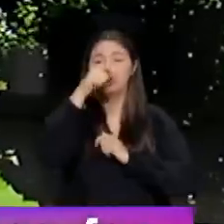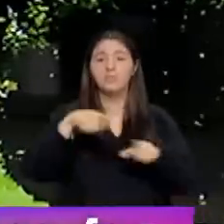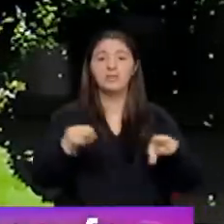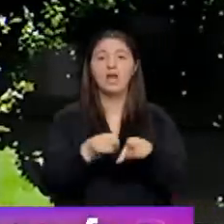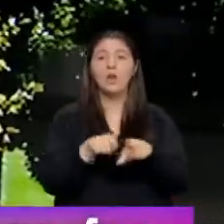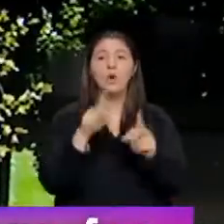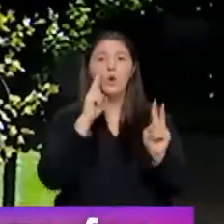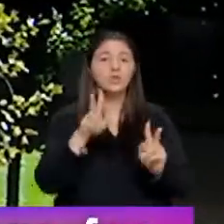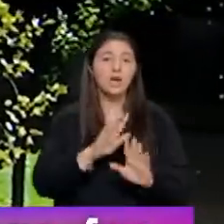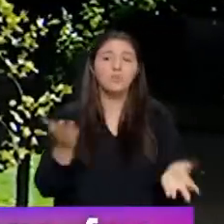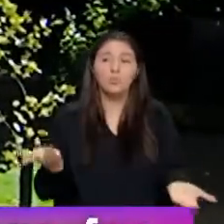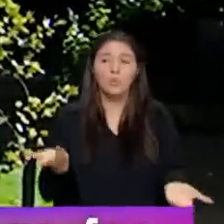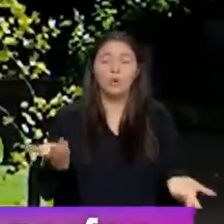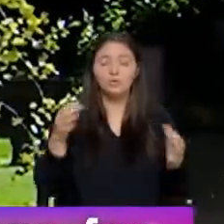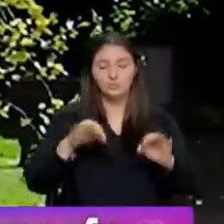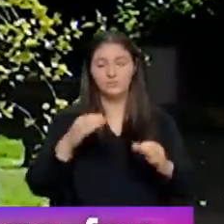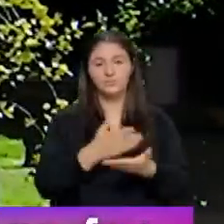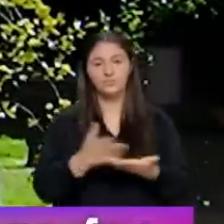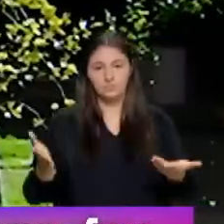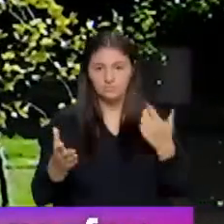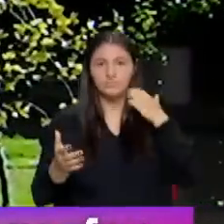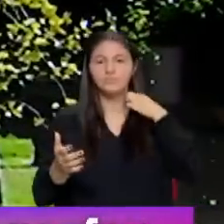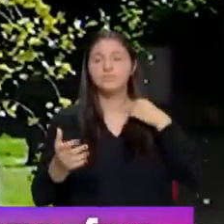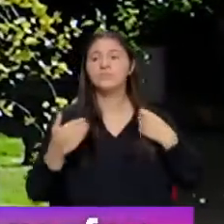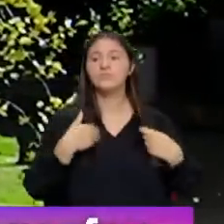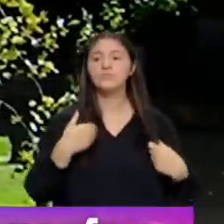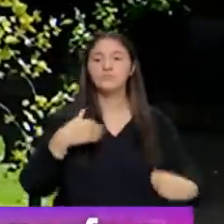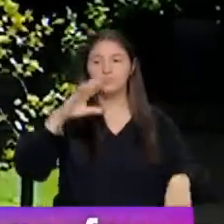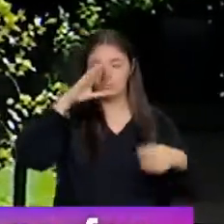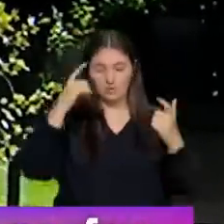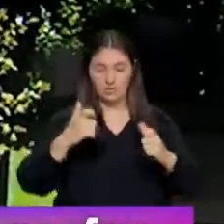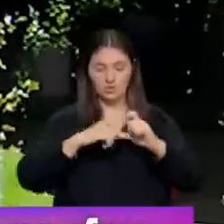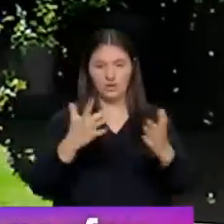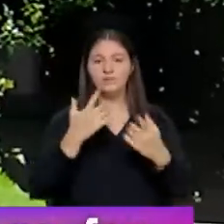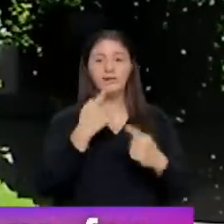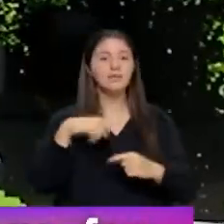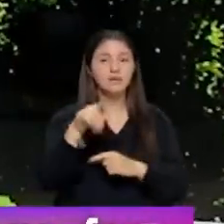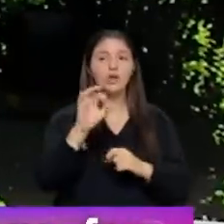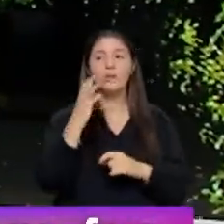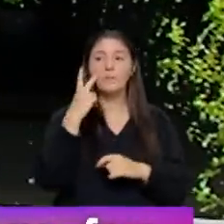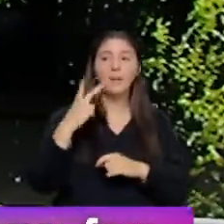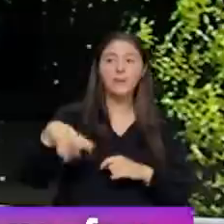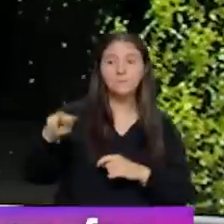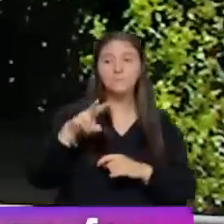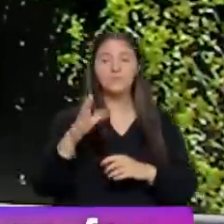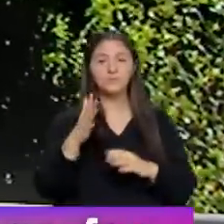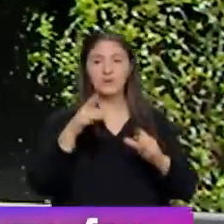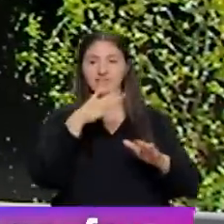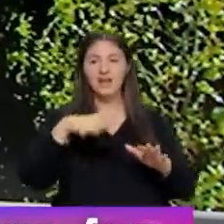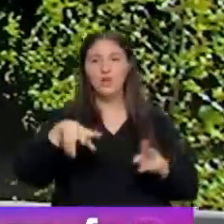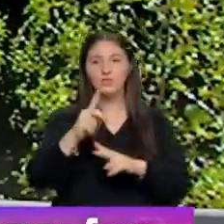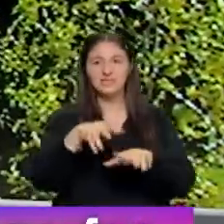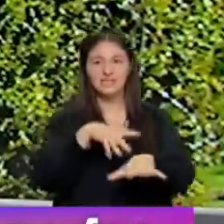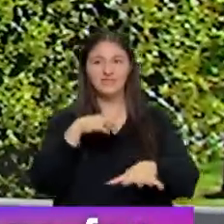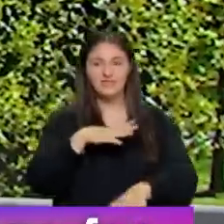bir denkliği göstermiyor şimdi yine devam edeceğiz Ben İstanbul'dan günaydın derken şöyle bir bakalım acaba sahil